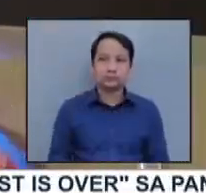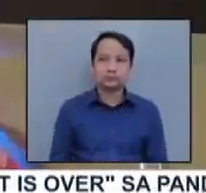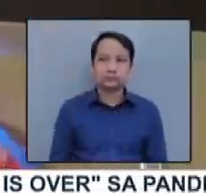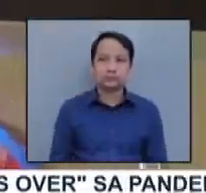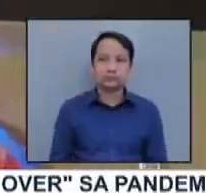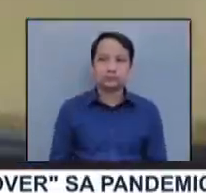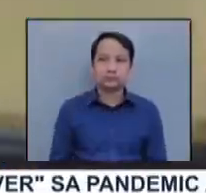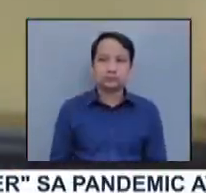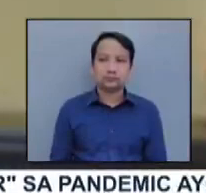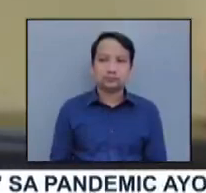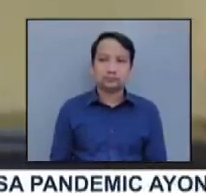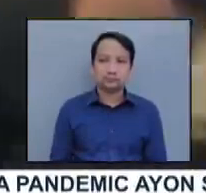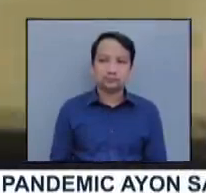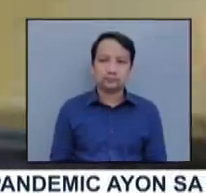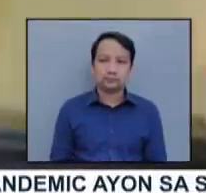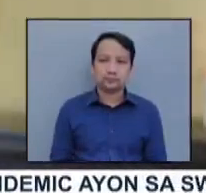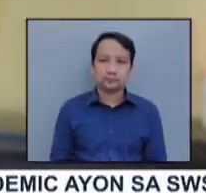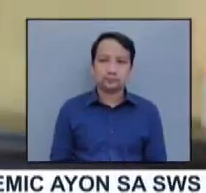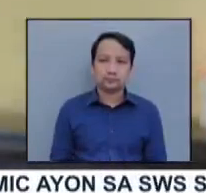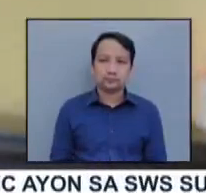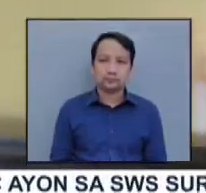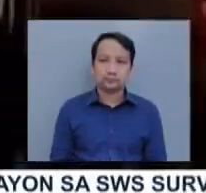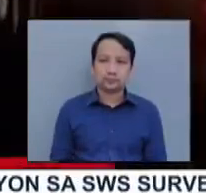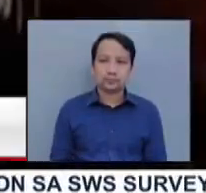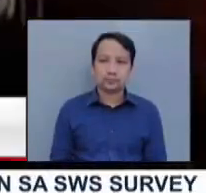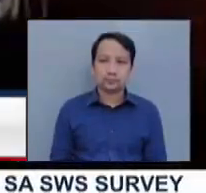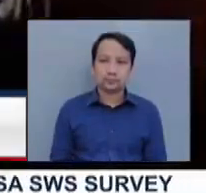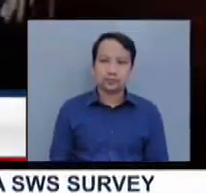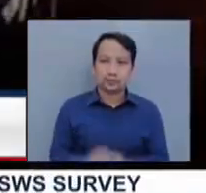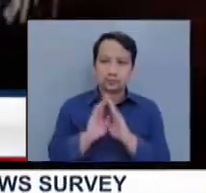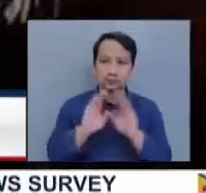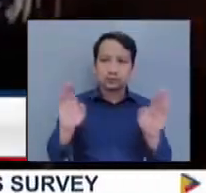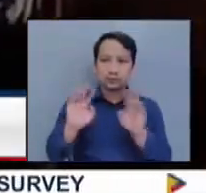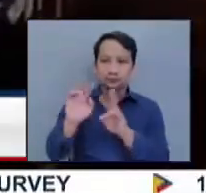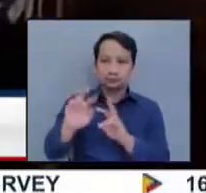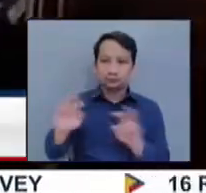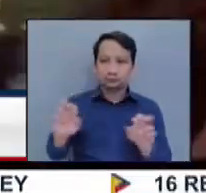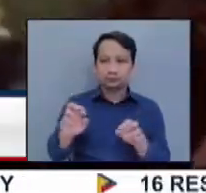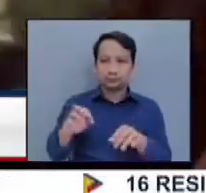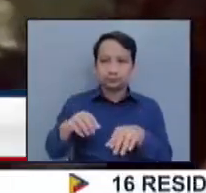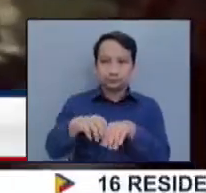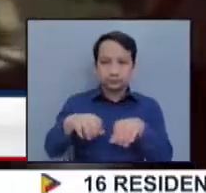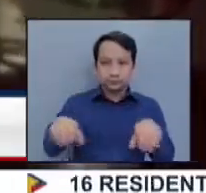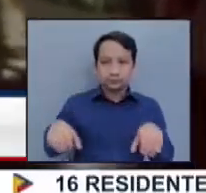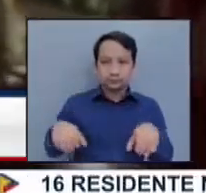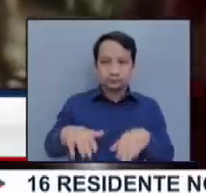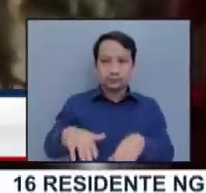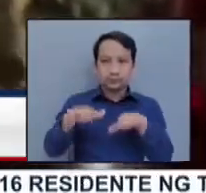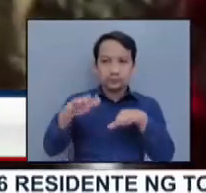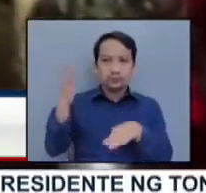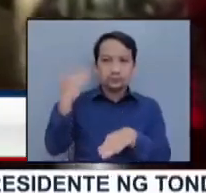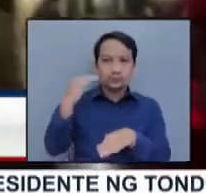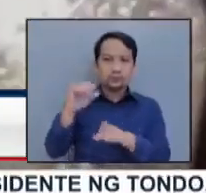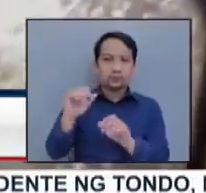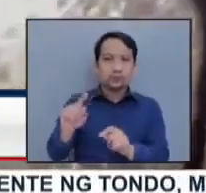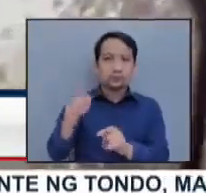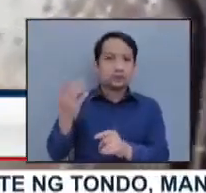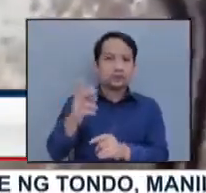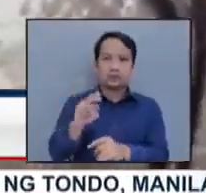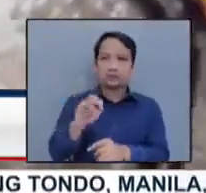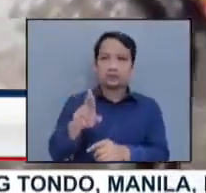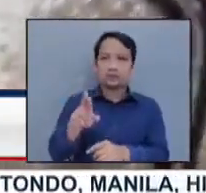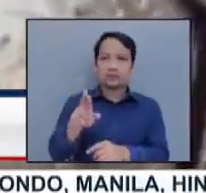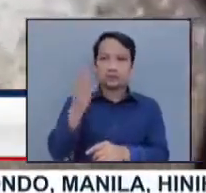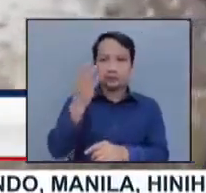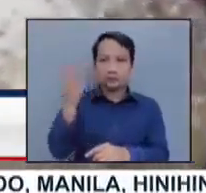Bukas ang MMDA sa planong imbestigasyon ng Senado, kaugnay ng naging pagbaha noong weekend sa ilang lugar sa Metro Manila